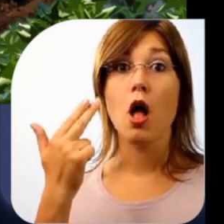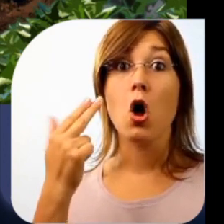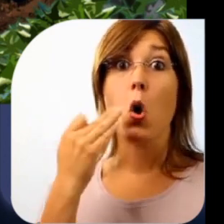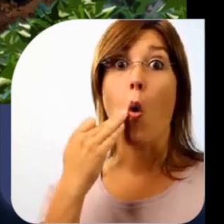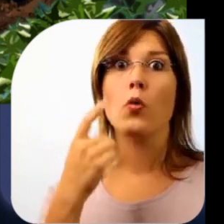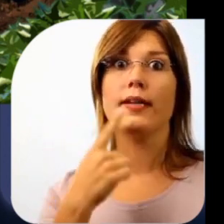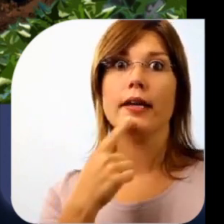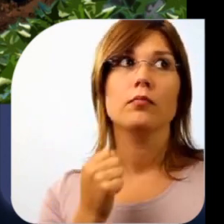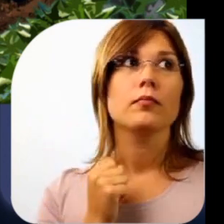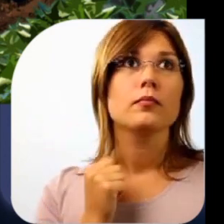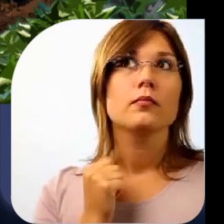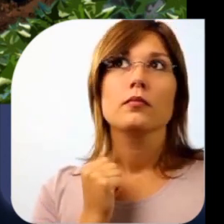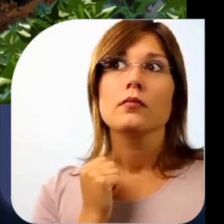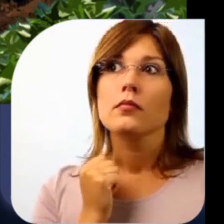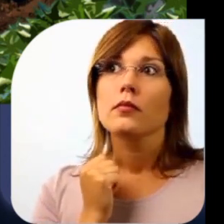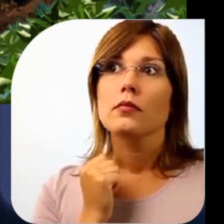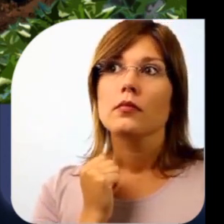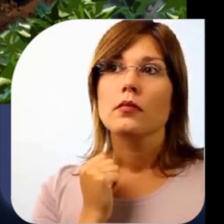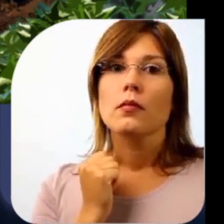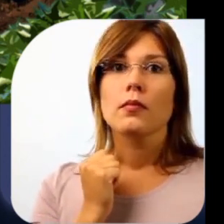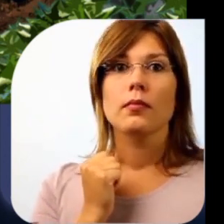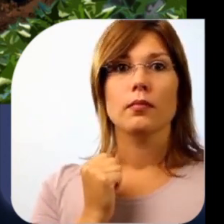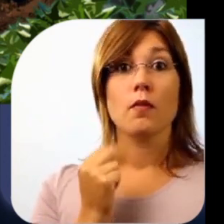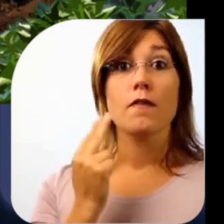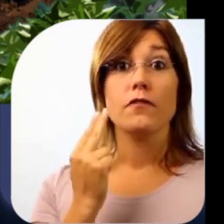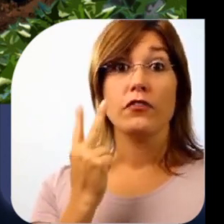L'orage grondait.